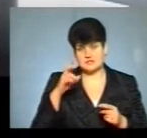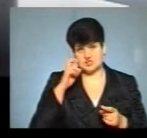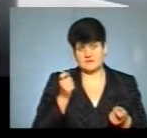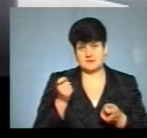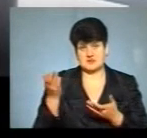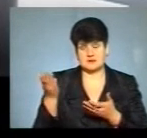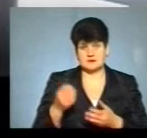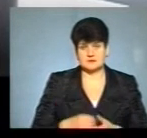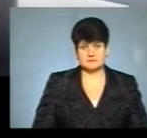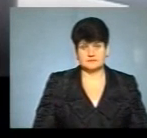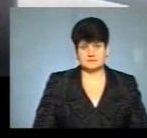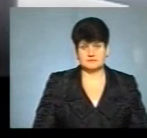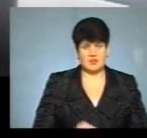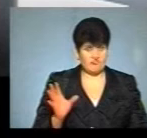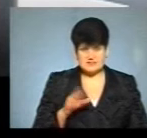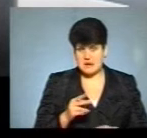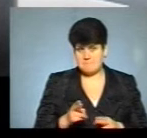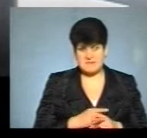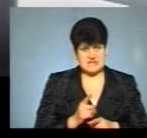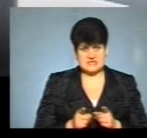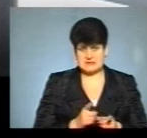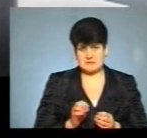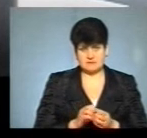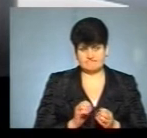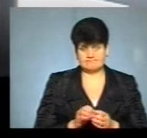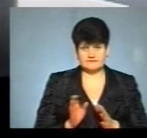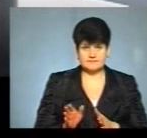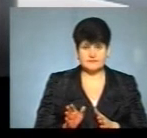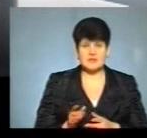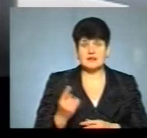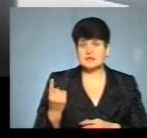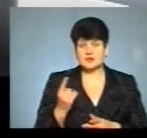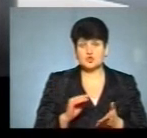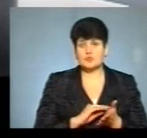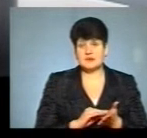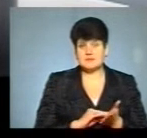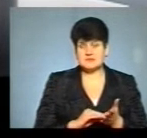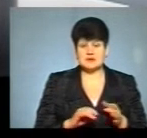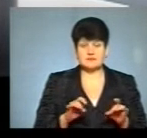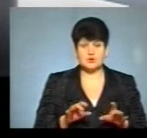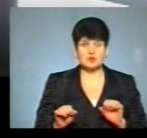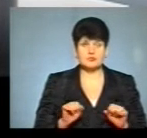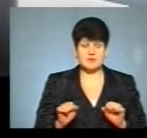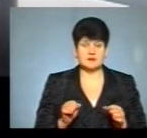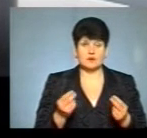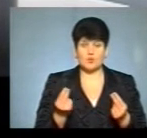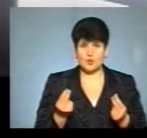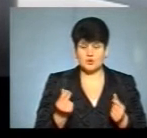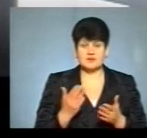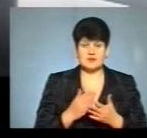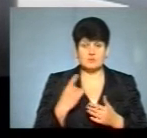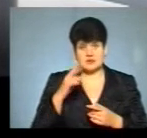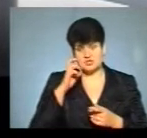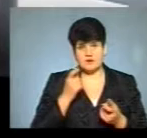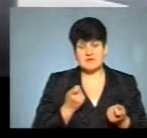адміністрація. Тобто все без змін, як в минулому році? Єдине, що ми прописали в рішенні, що розпорядником коштів є обласна